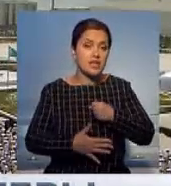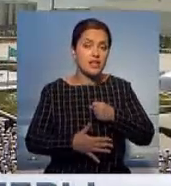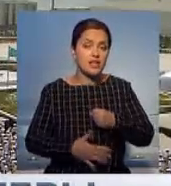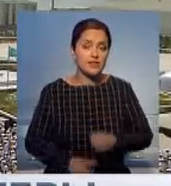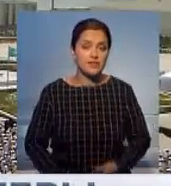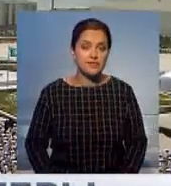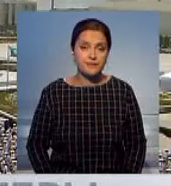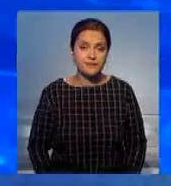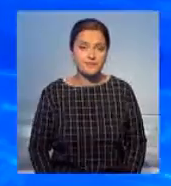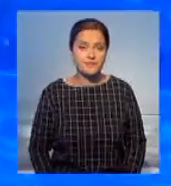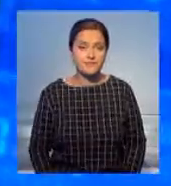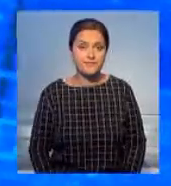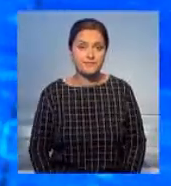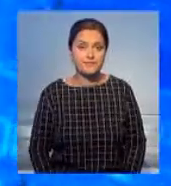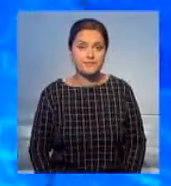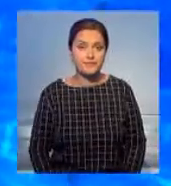Казахстана.